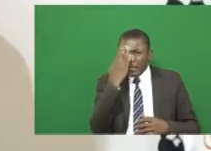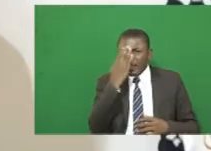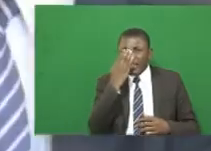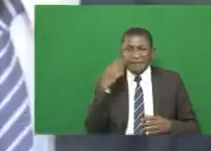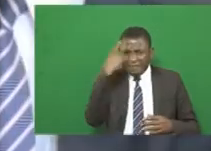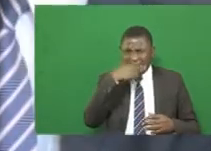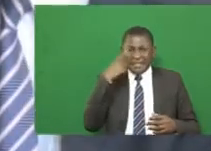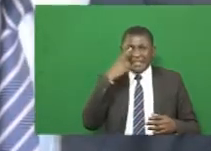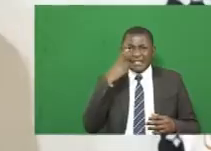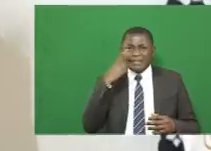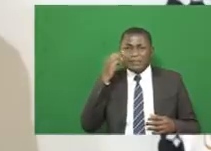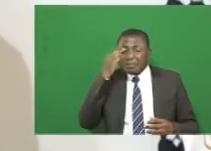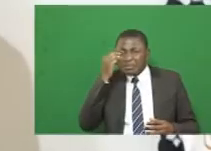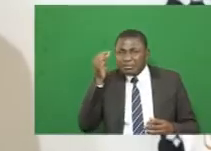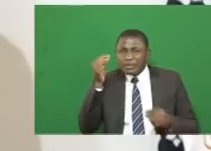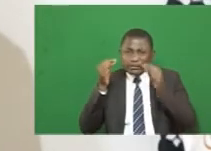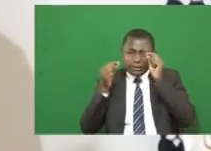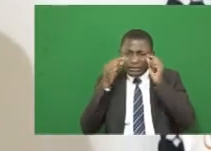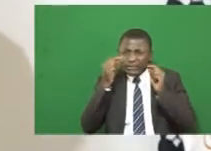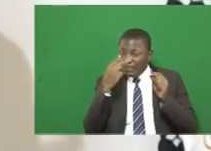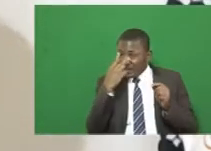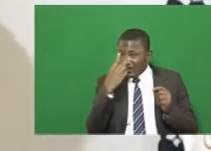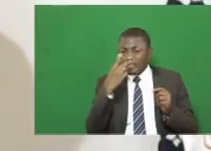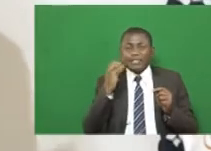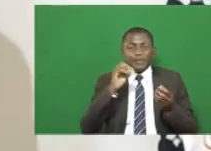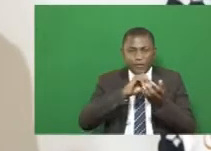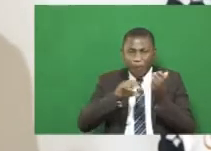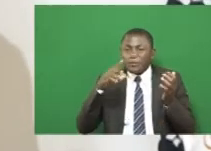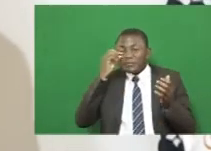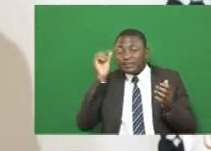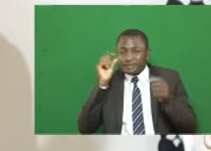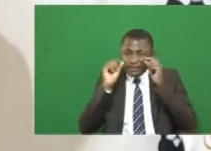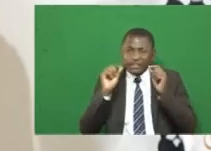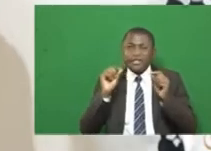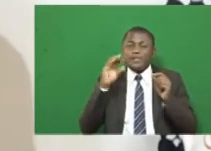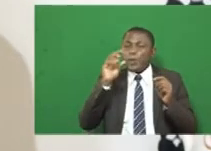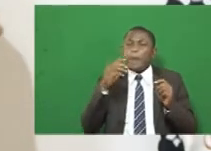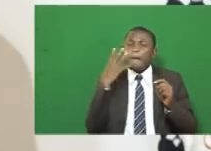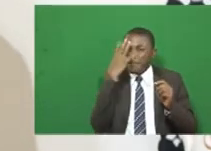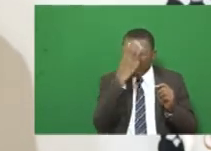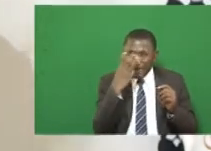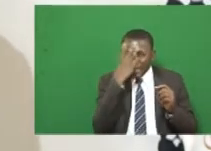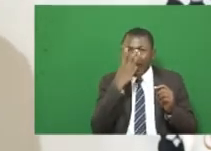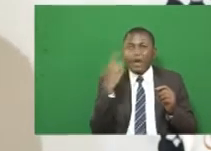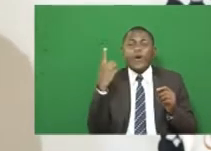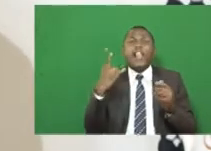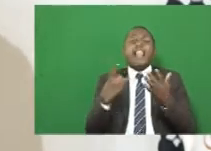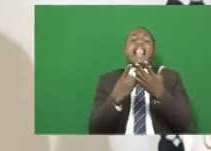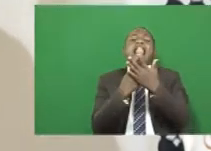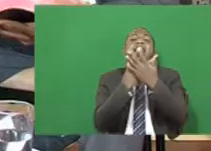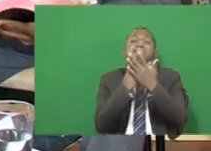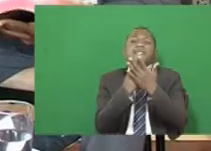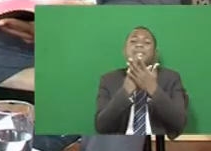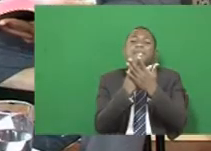kumisi una nhasi asi kana ndine mabori. But mira haibvise mabori. Yakuratidza yokukurudzira